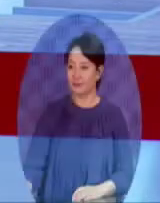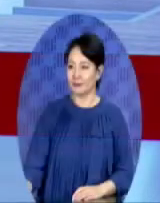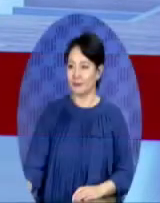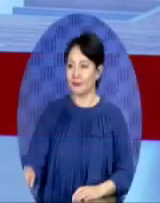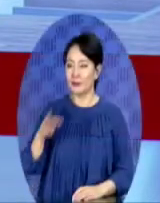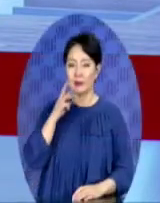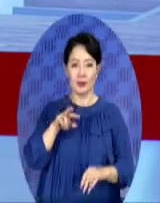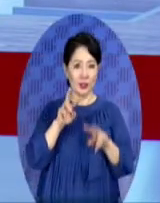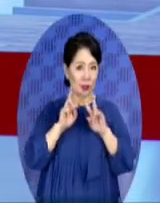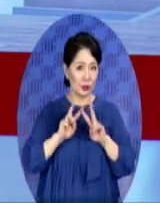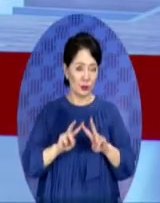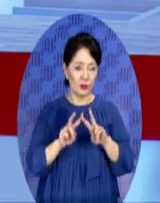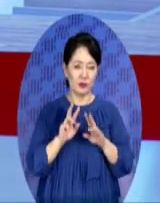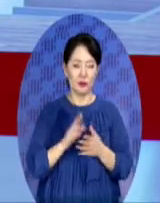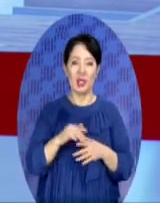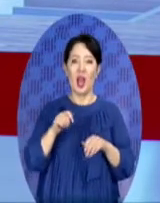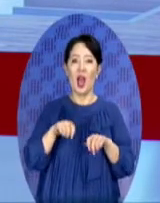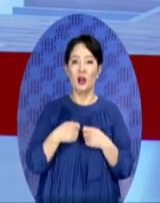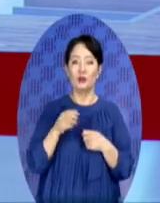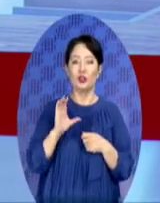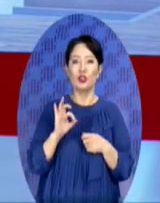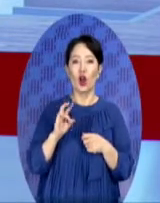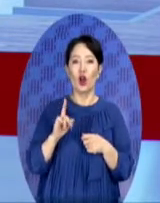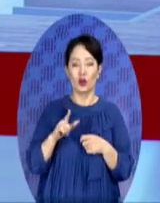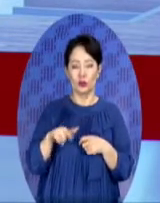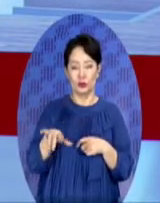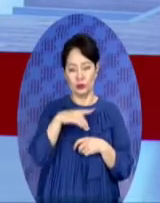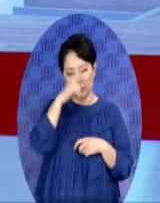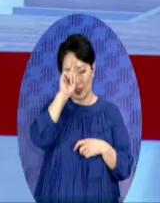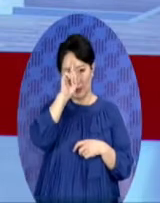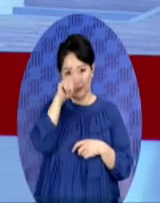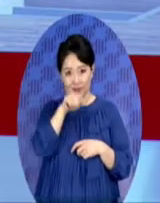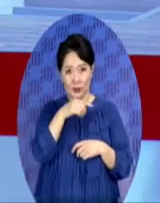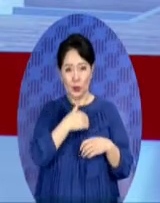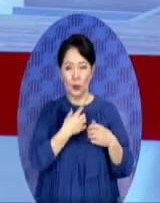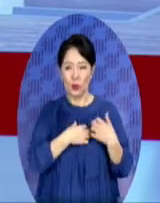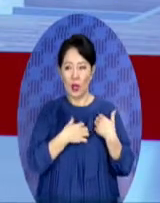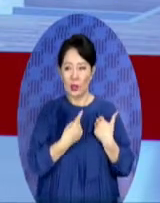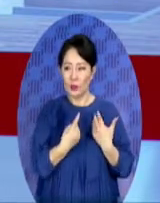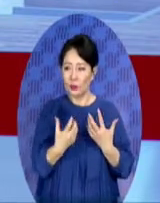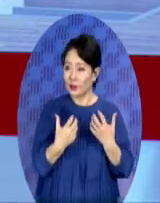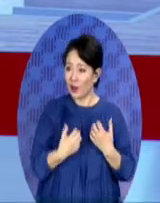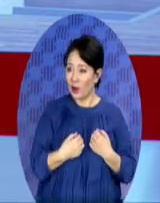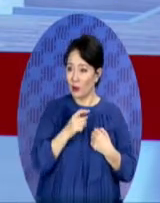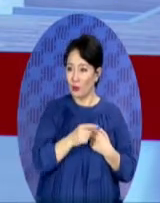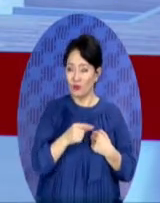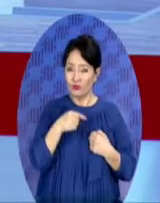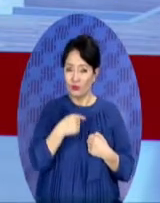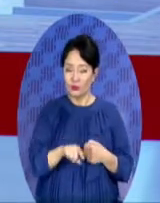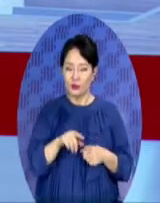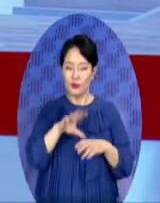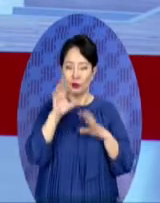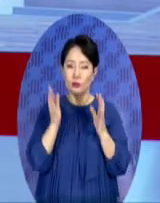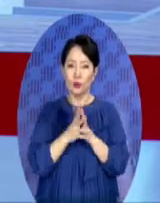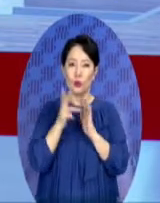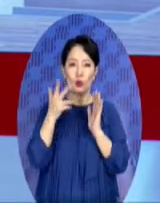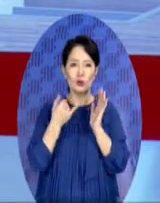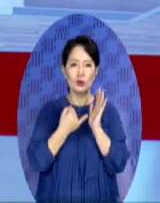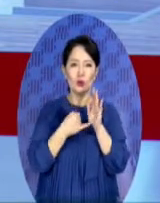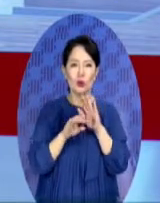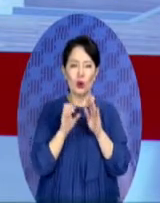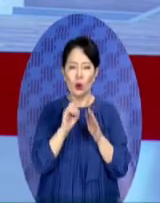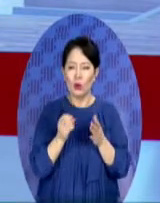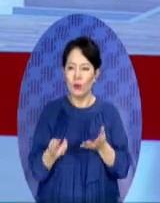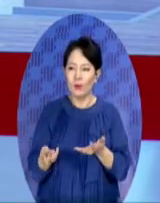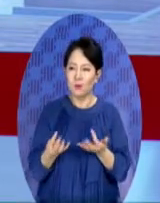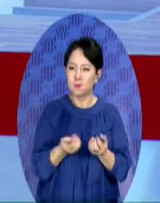Мэдээгэн цааш үргэлжлүүлье. Тэгэхээр гемтэл сог судлалын үндэсний төвийн хүлэн авах яаралтай тусламжийн тасгаар үйлчлүүлж байгаа иргэдийн 36% хүүхдүүд эзлэж